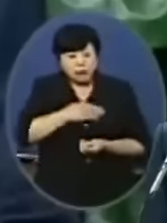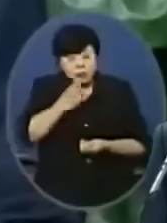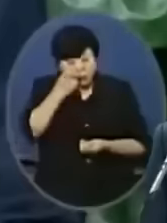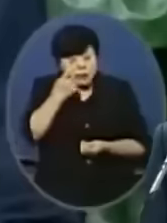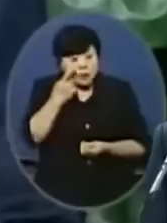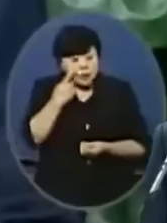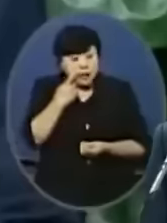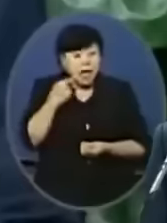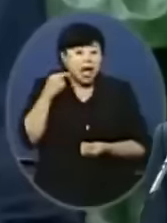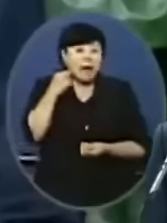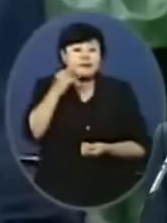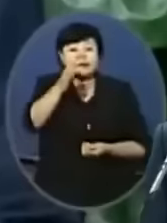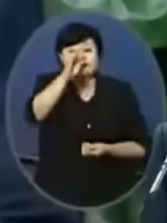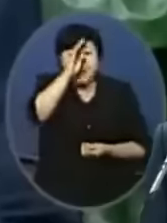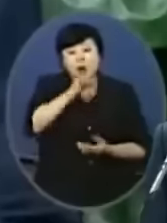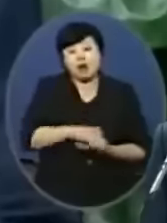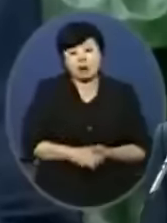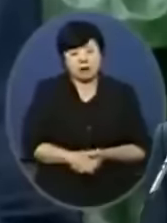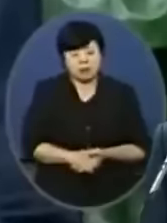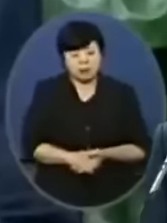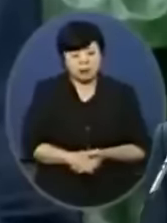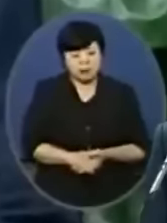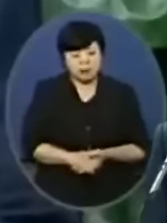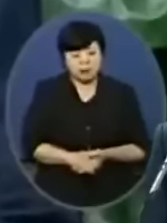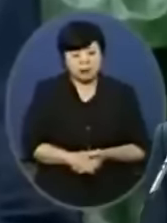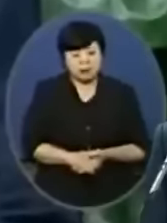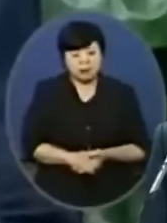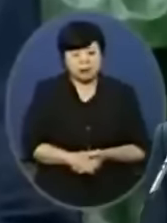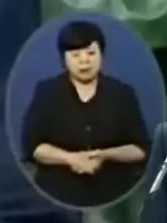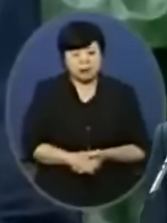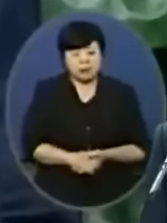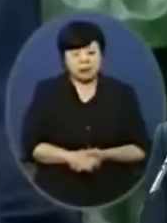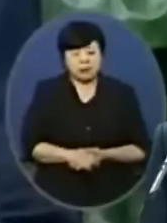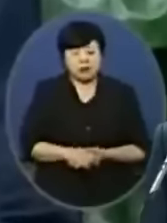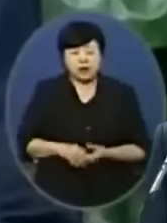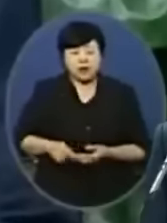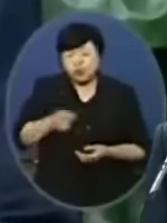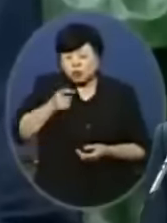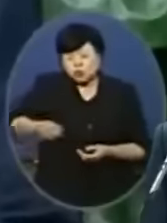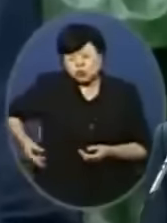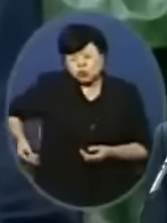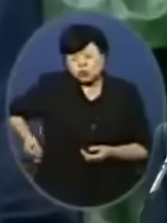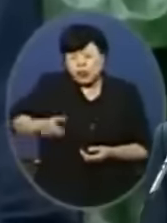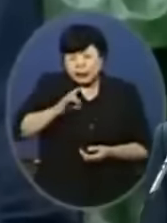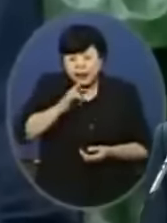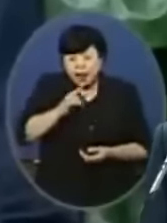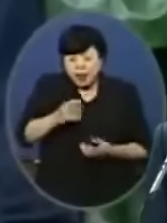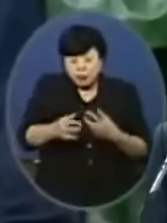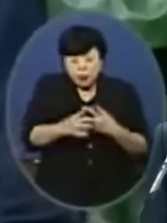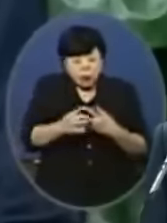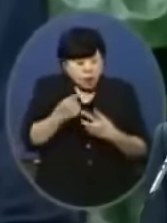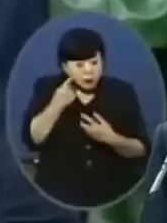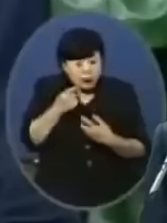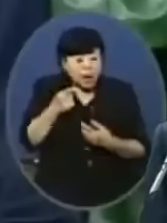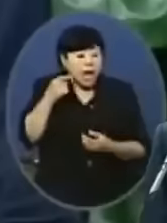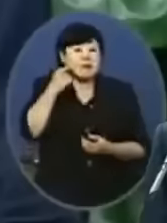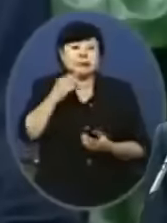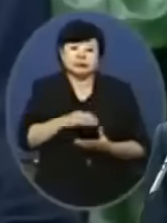가보니까 암이죠. 소변이 잘 안 나와서 가봐서 조사해보니